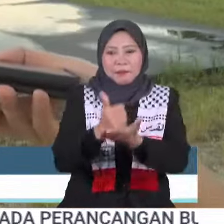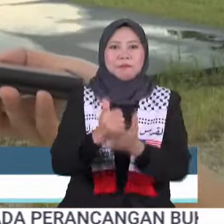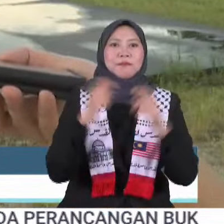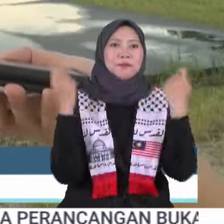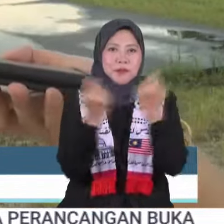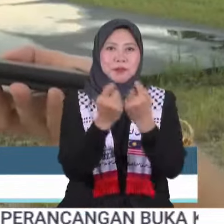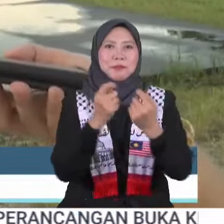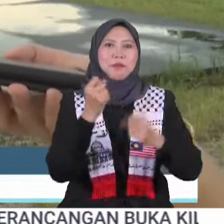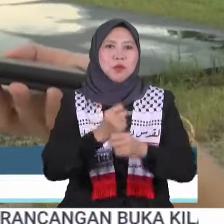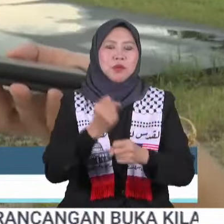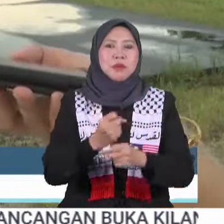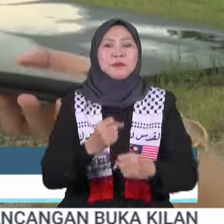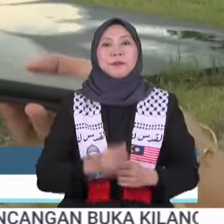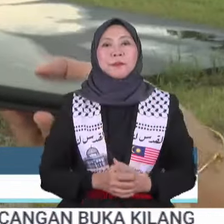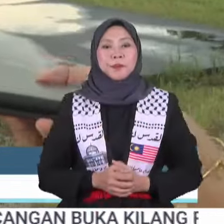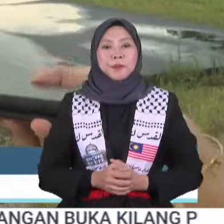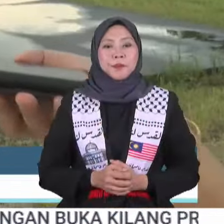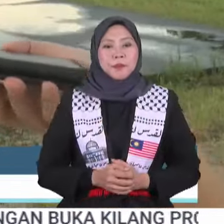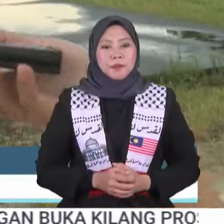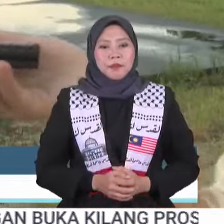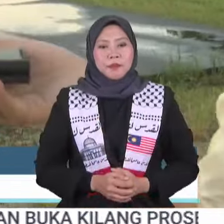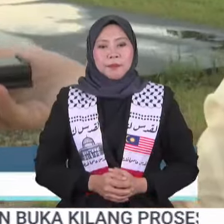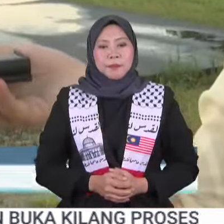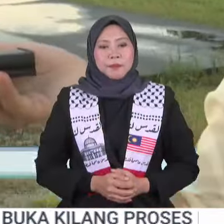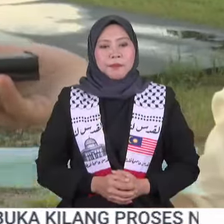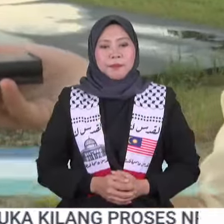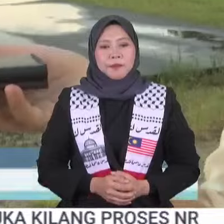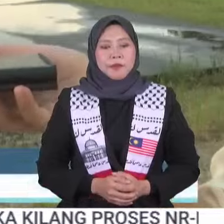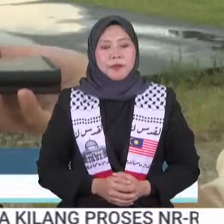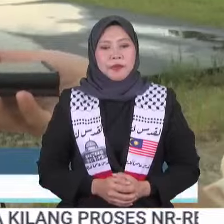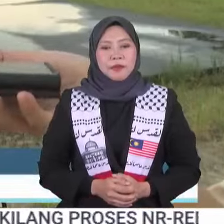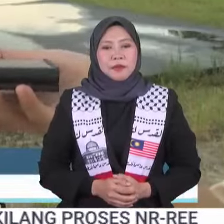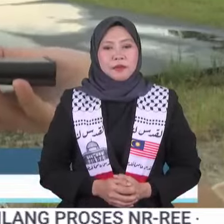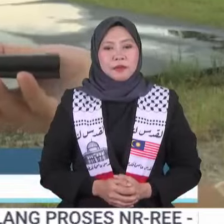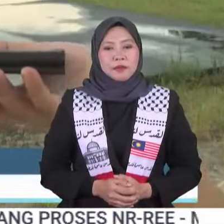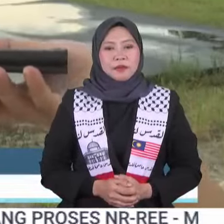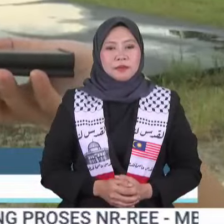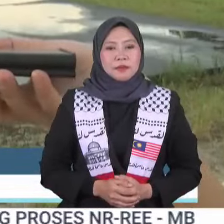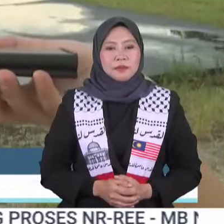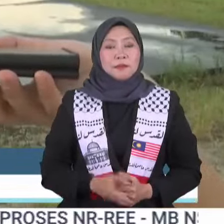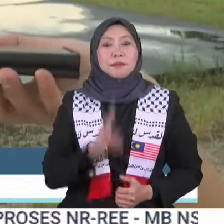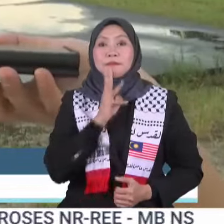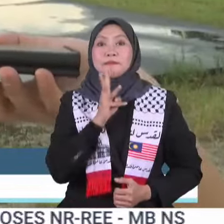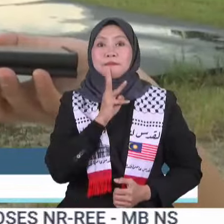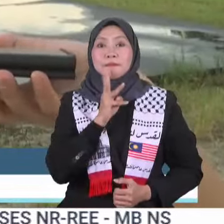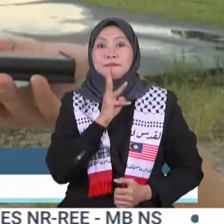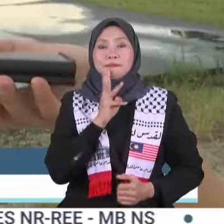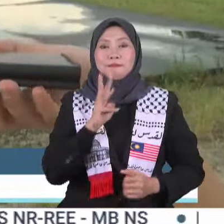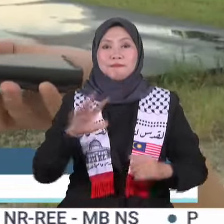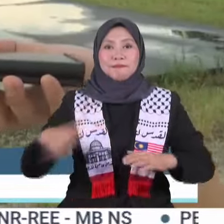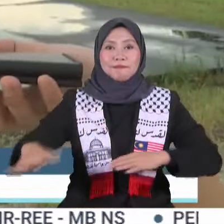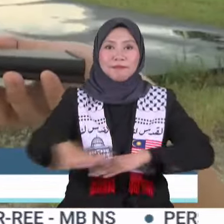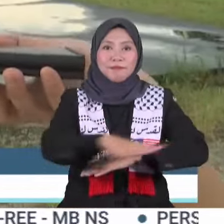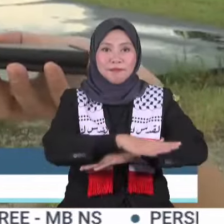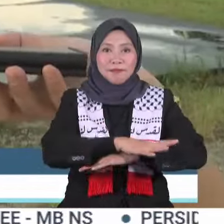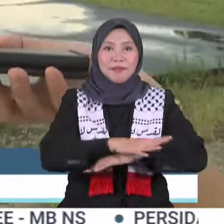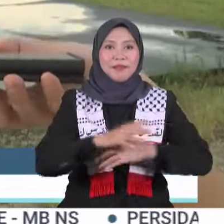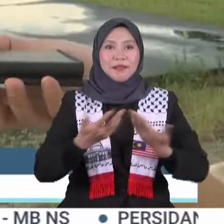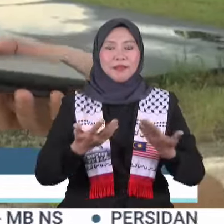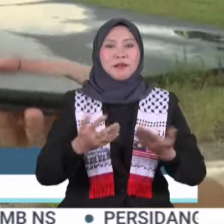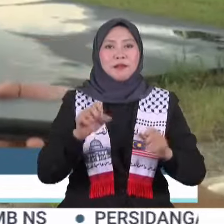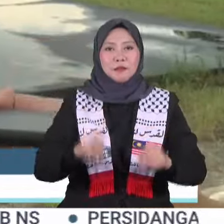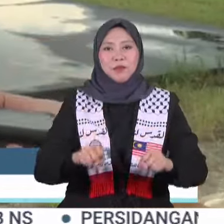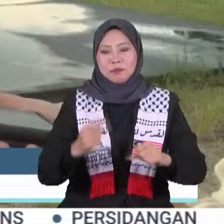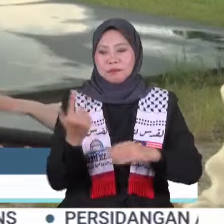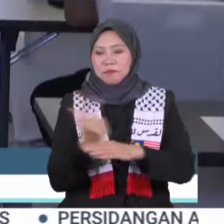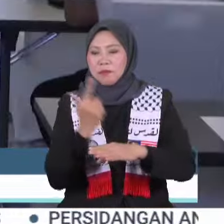ada waterpark, which is Bertam Resort and Waterpark. Untuk waterpark, kalau untuk team building, kita akan buat amazing race